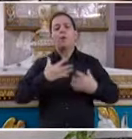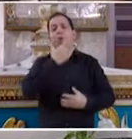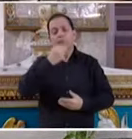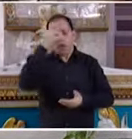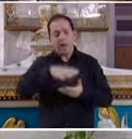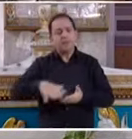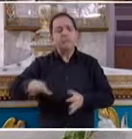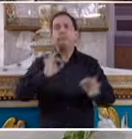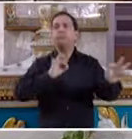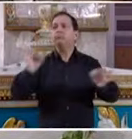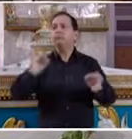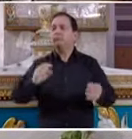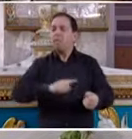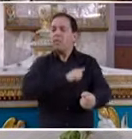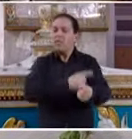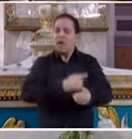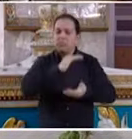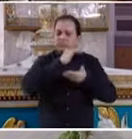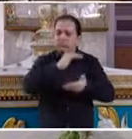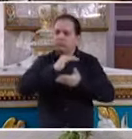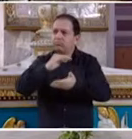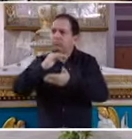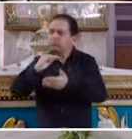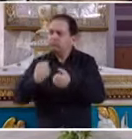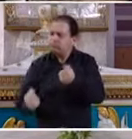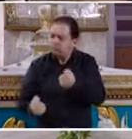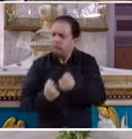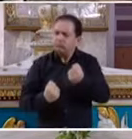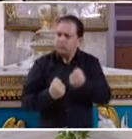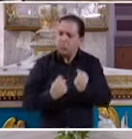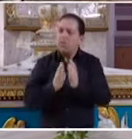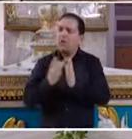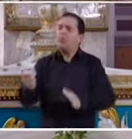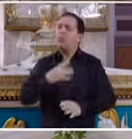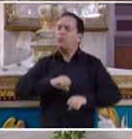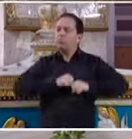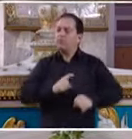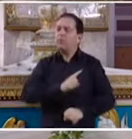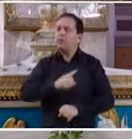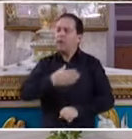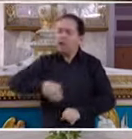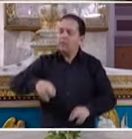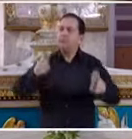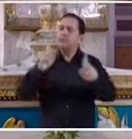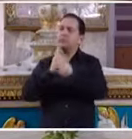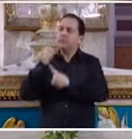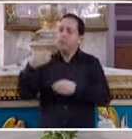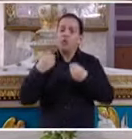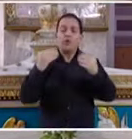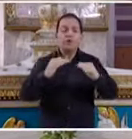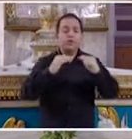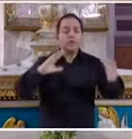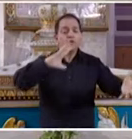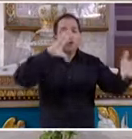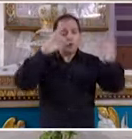σου. Σύ αυτό αντιδόξω δική σου δυνάμει και μία καταλήψη μάς σου ελπίζονται επί σε. Ειρήνη τον κόσμο δώρα